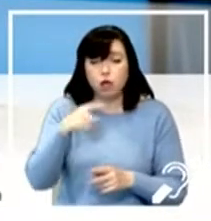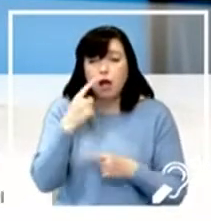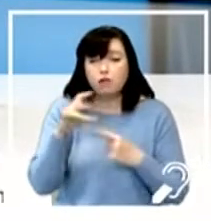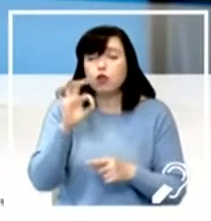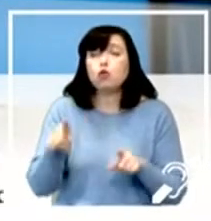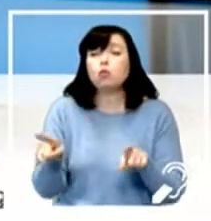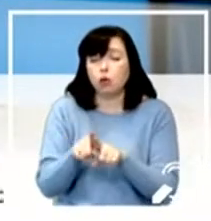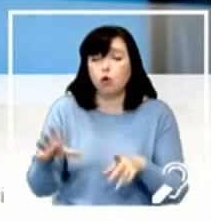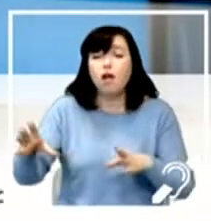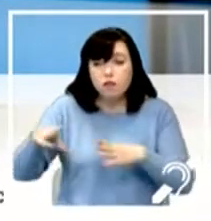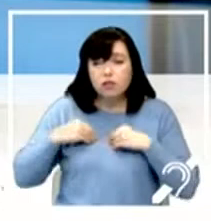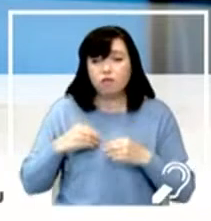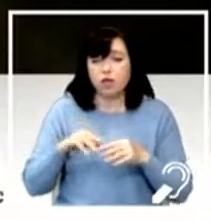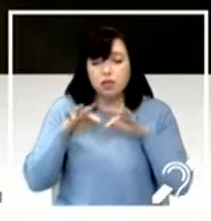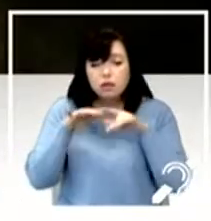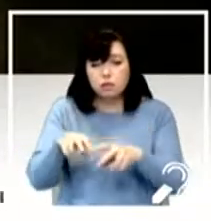anchetă comună urgentă.